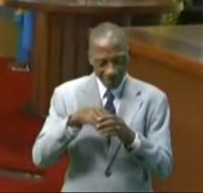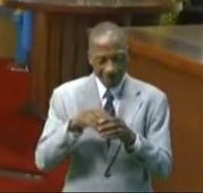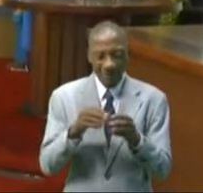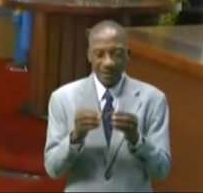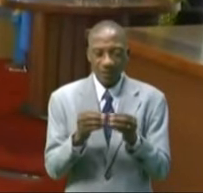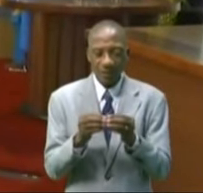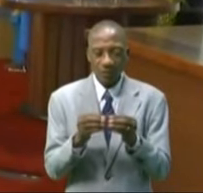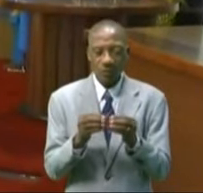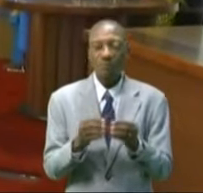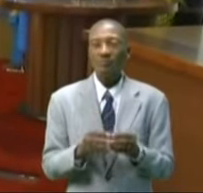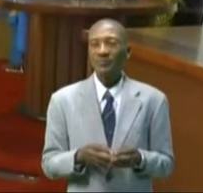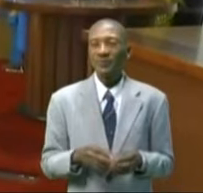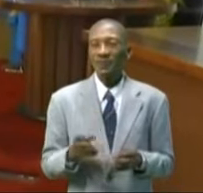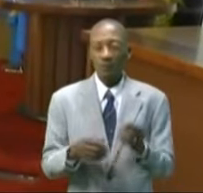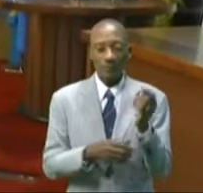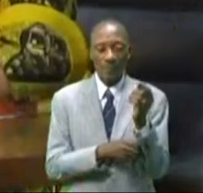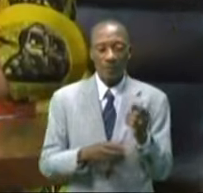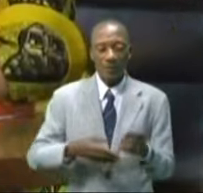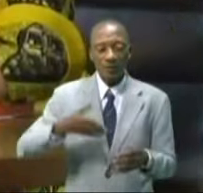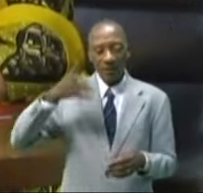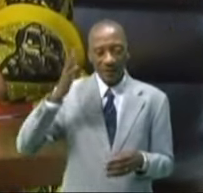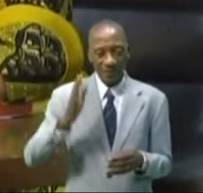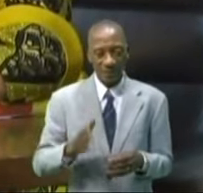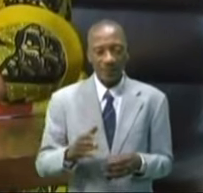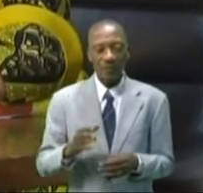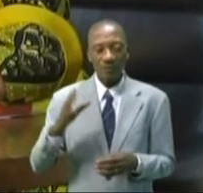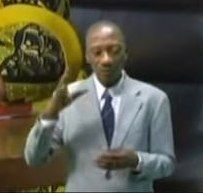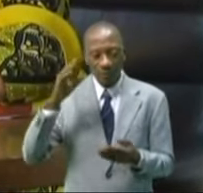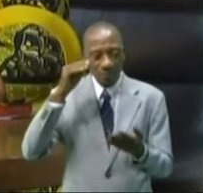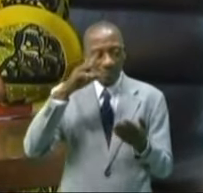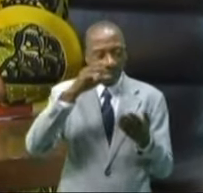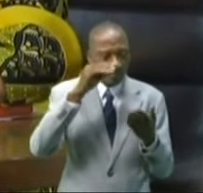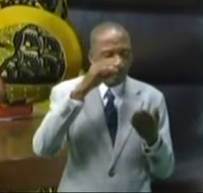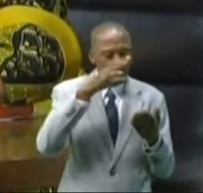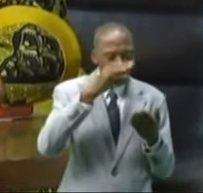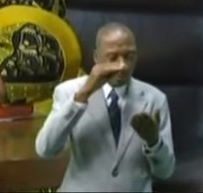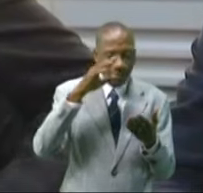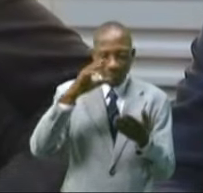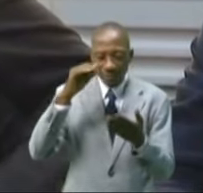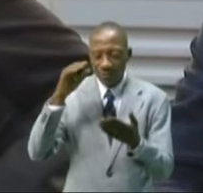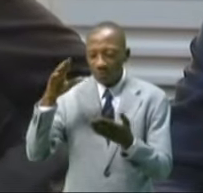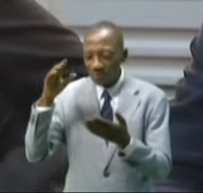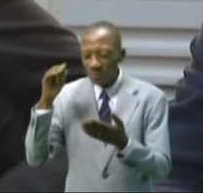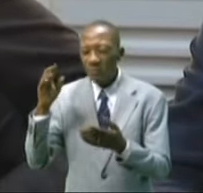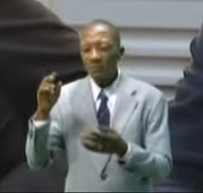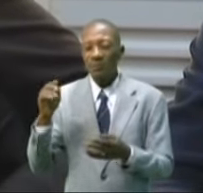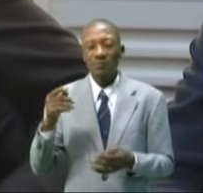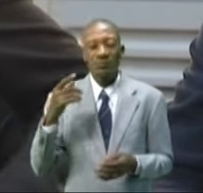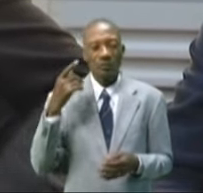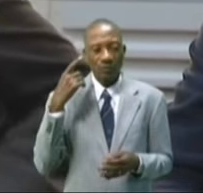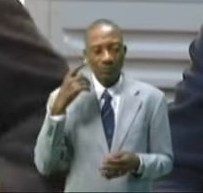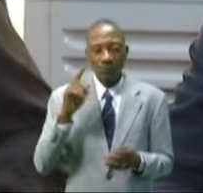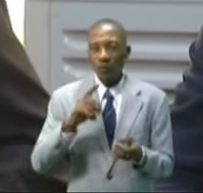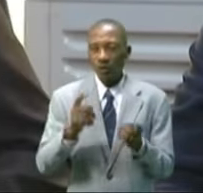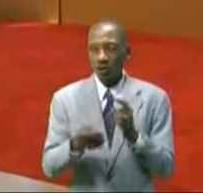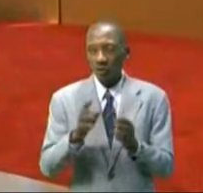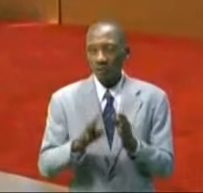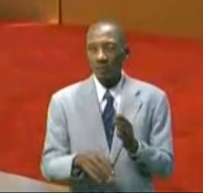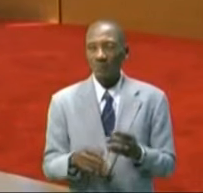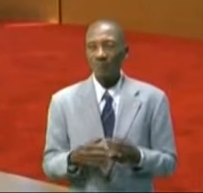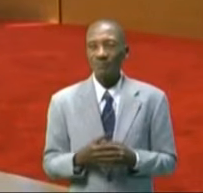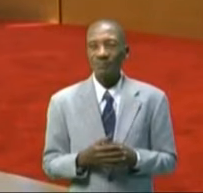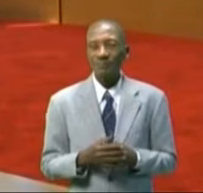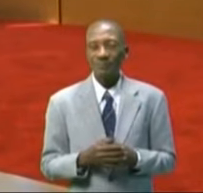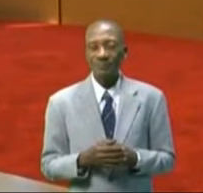Ce secteur demande à la Première ministre de renforcer la sécurité juridique de ses membres. On ne peut pas